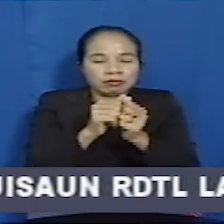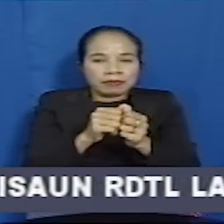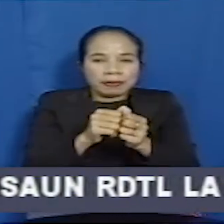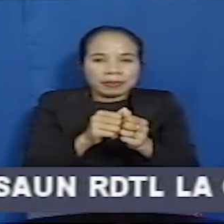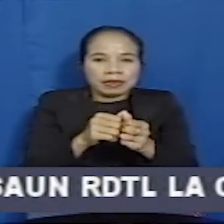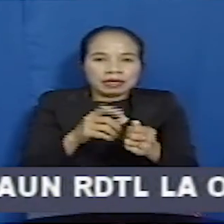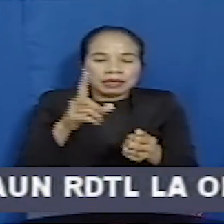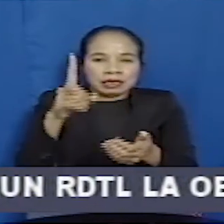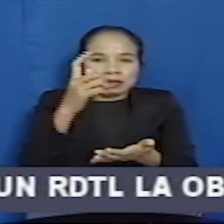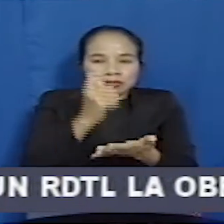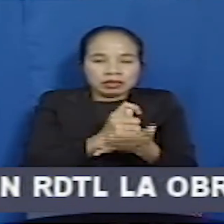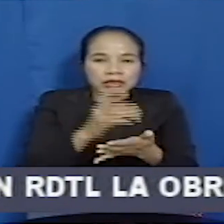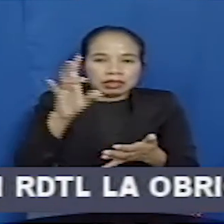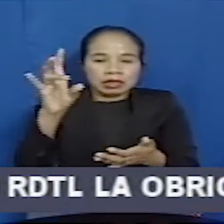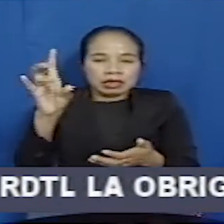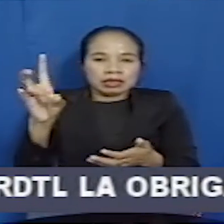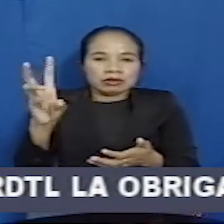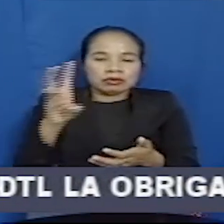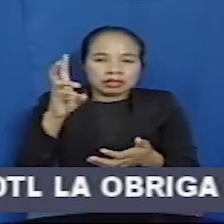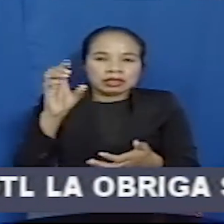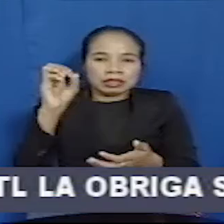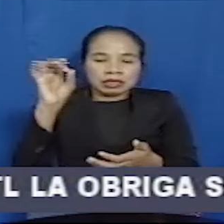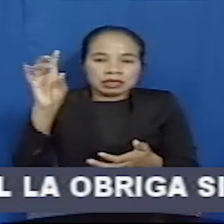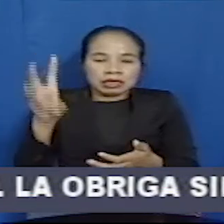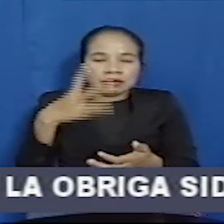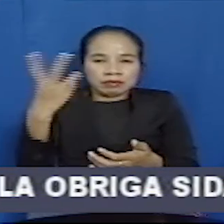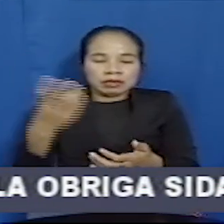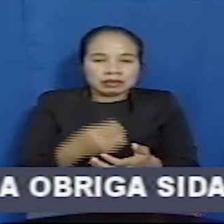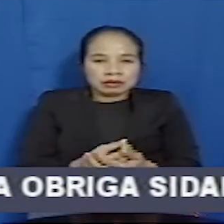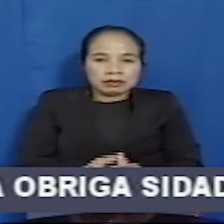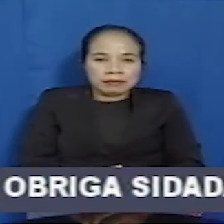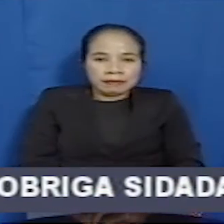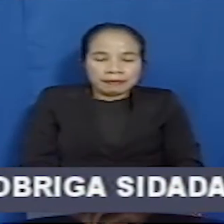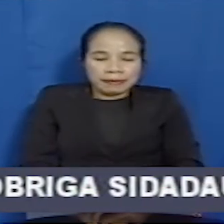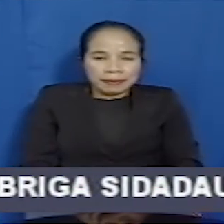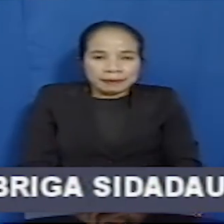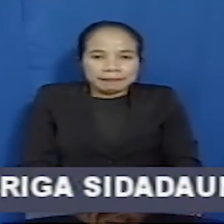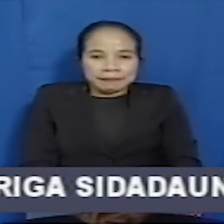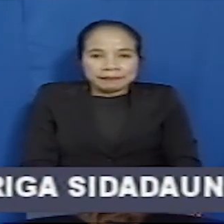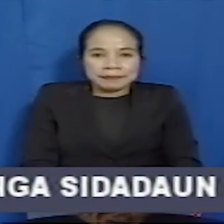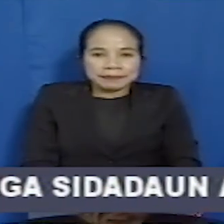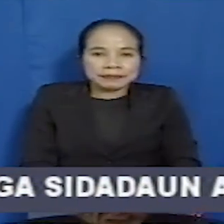hamutuk rihun ida atus nen sanulu resinen. Timotio Guzmán, Lucas Monteiro, RTTL.